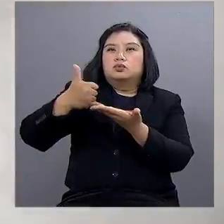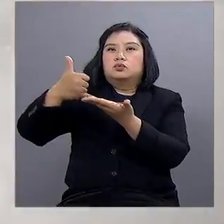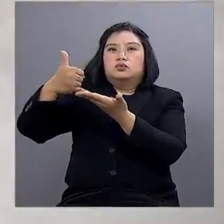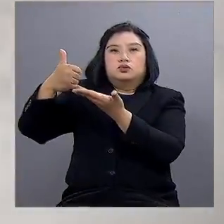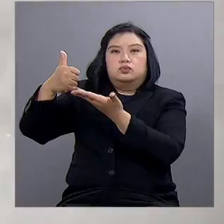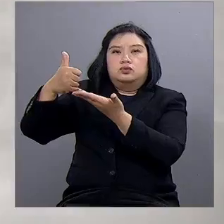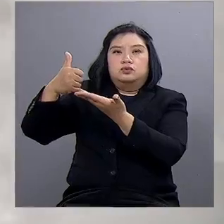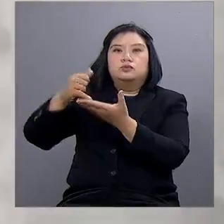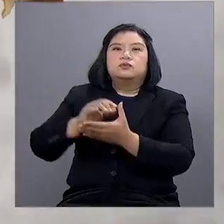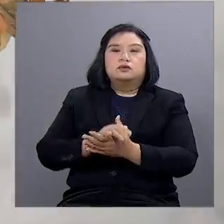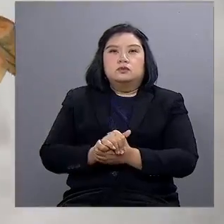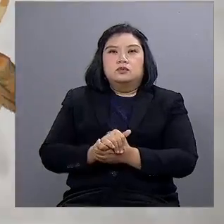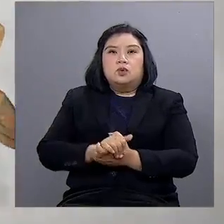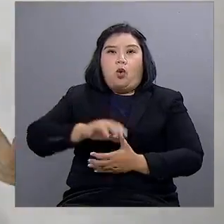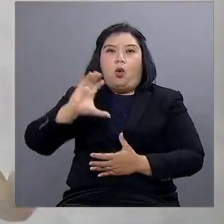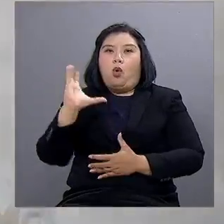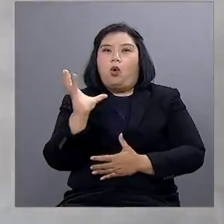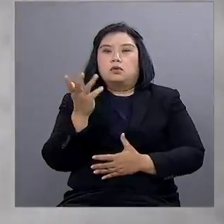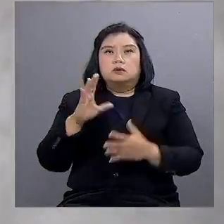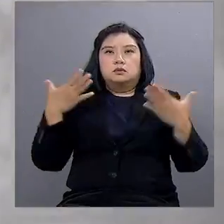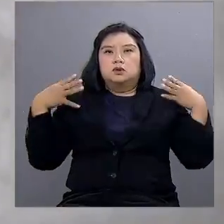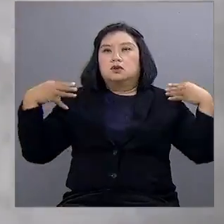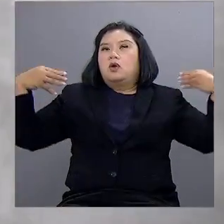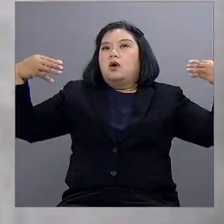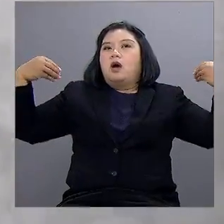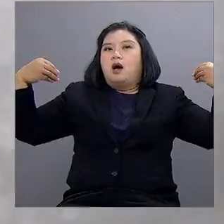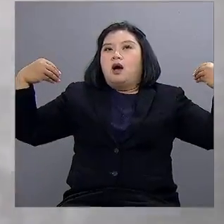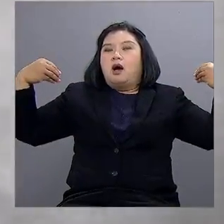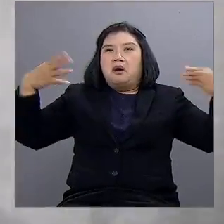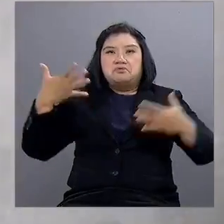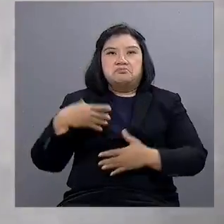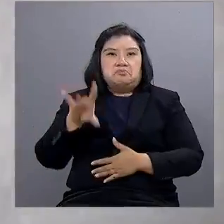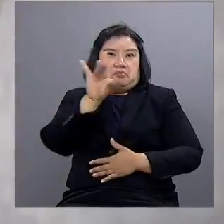ค์โลกแห่งเทพเทวดาและสัตว์ชั้นสูงผู้มีฤทธิ์